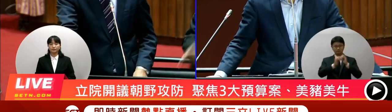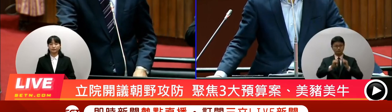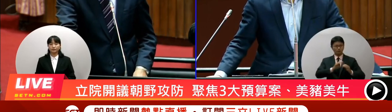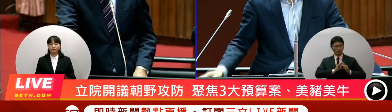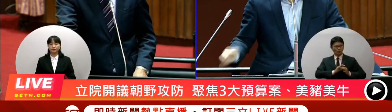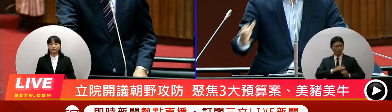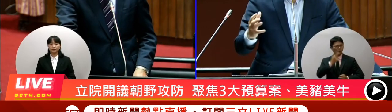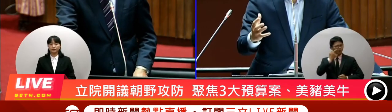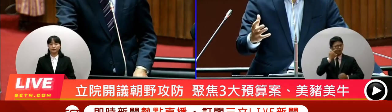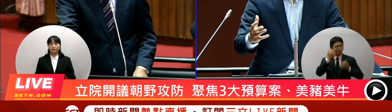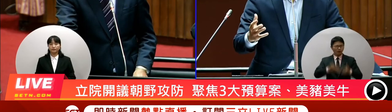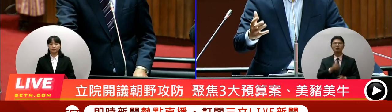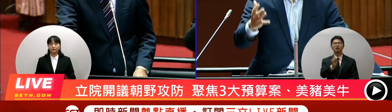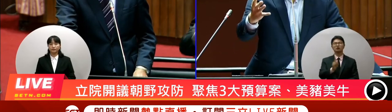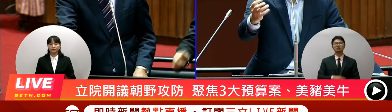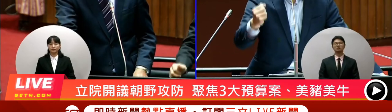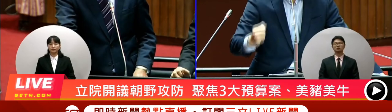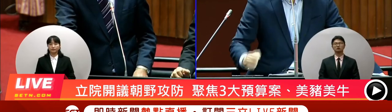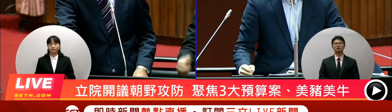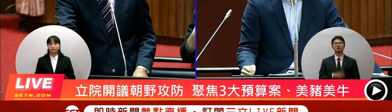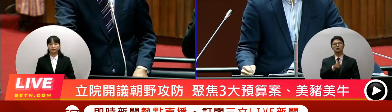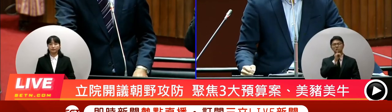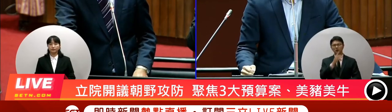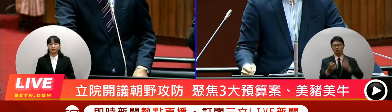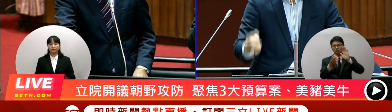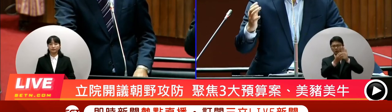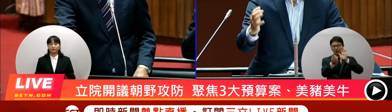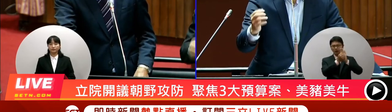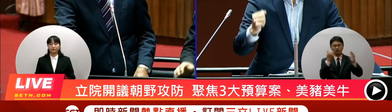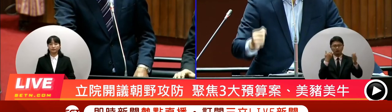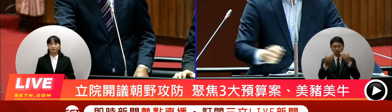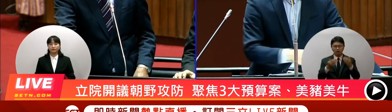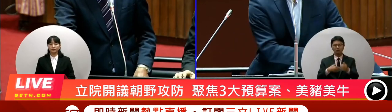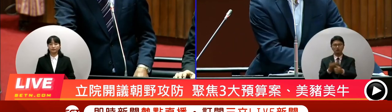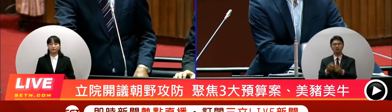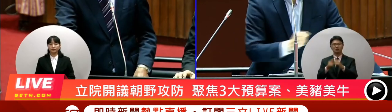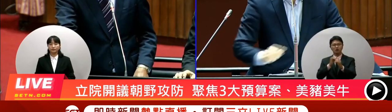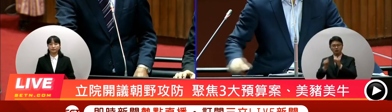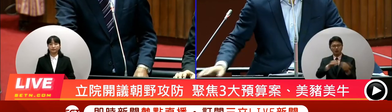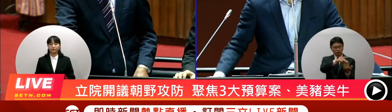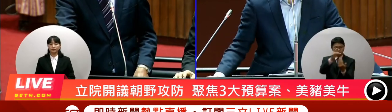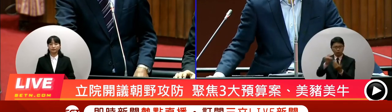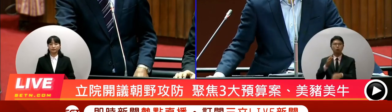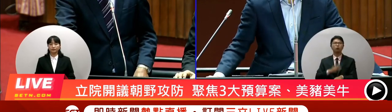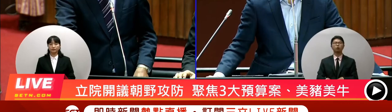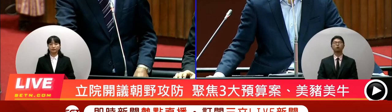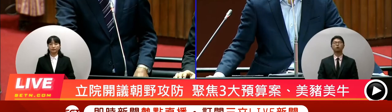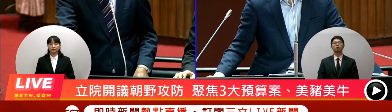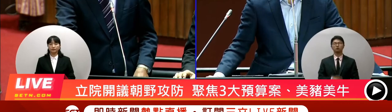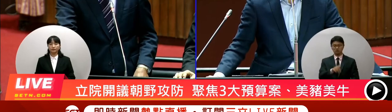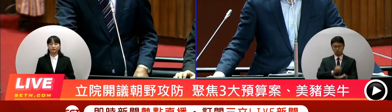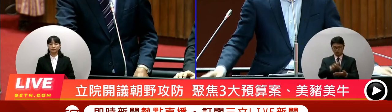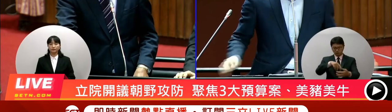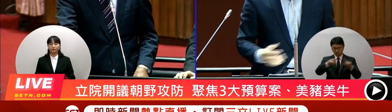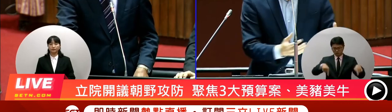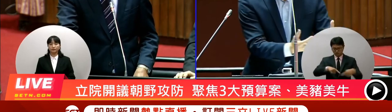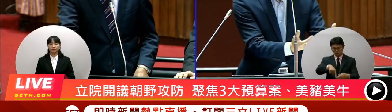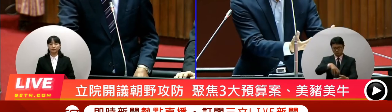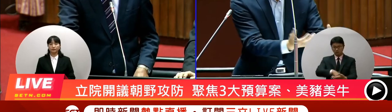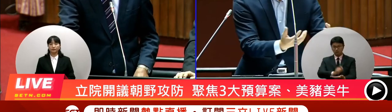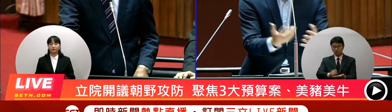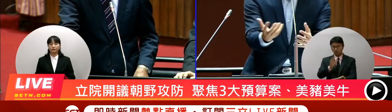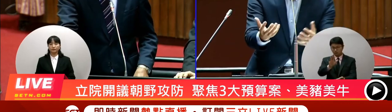么你们一直说会做好标示让人民选择你的报告也讲到但是院长根